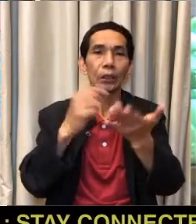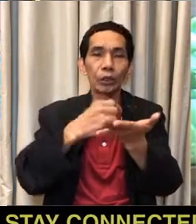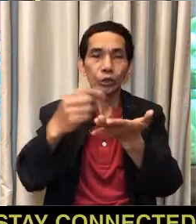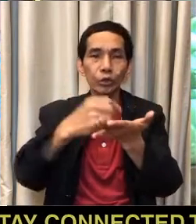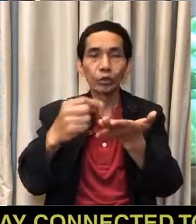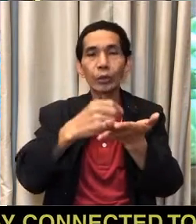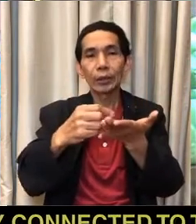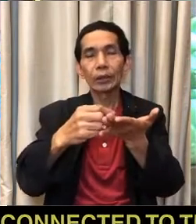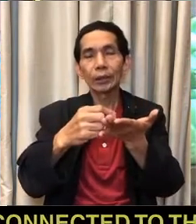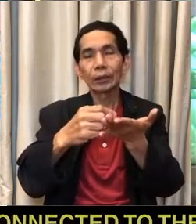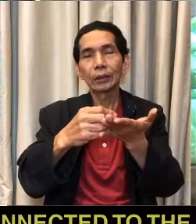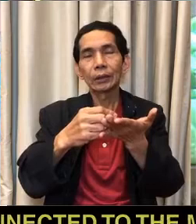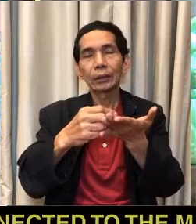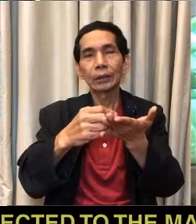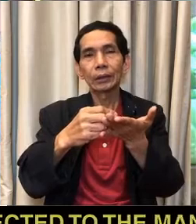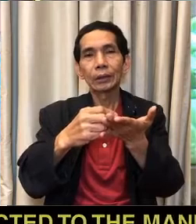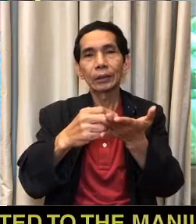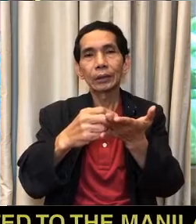ni